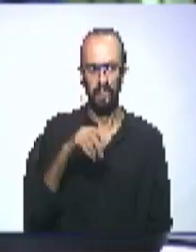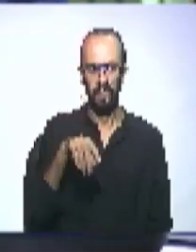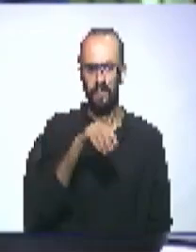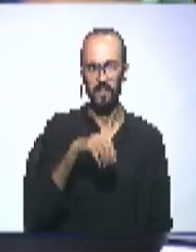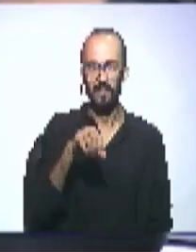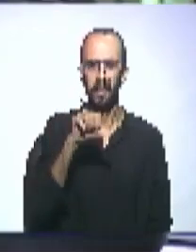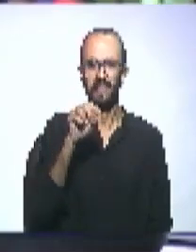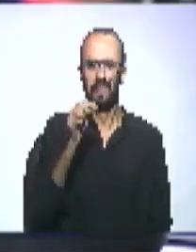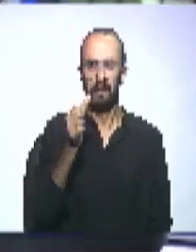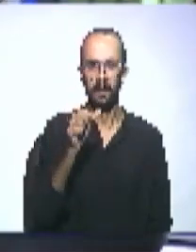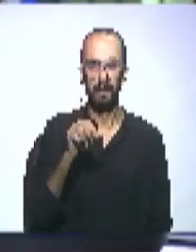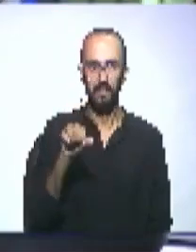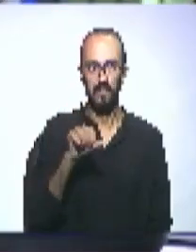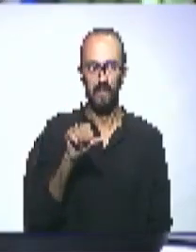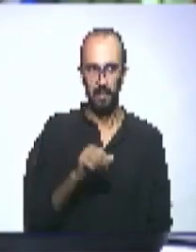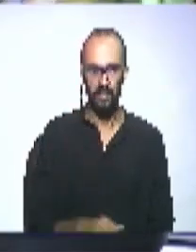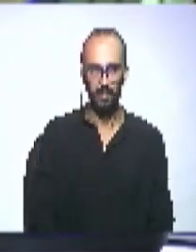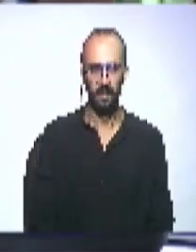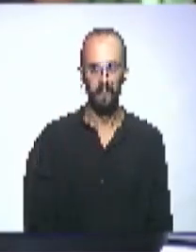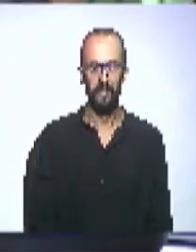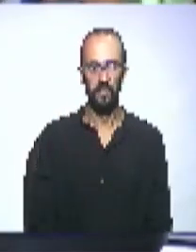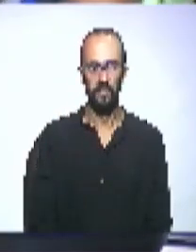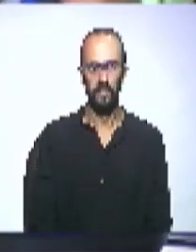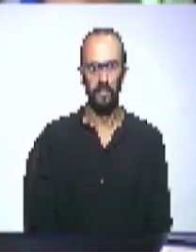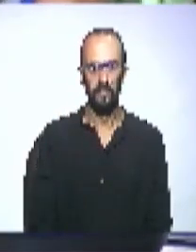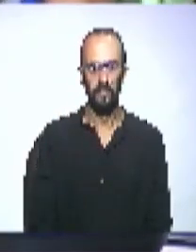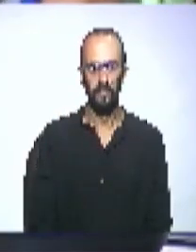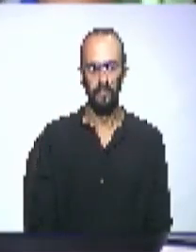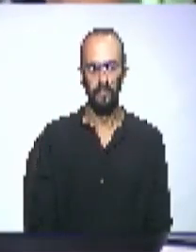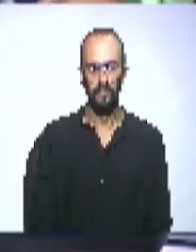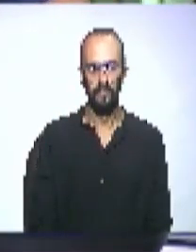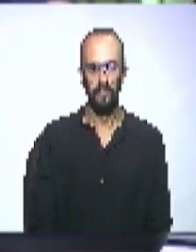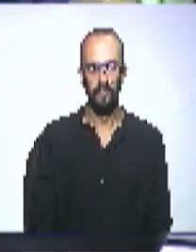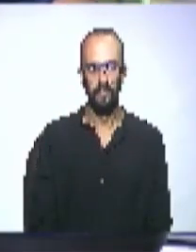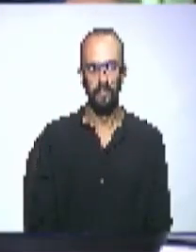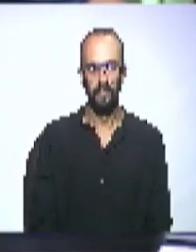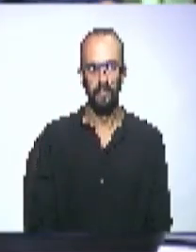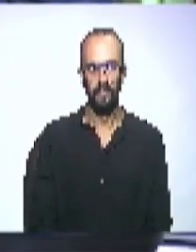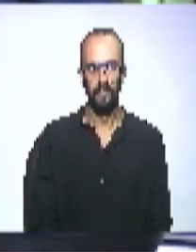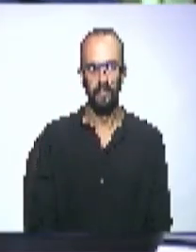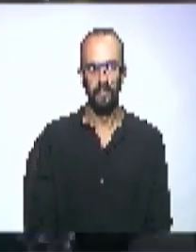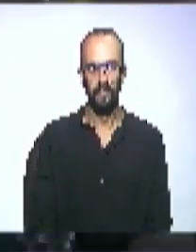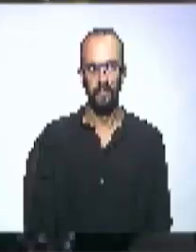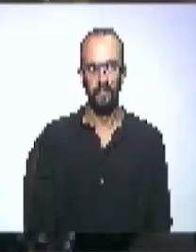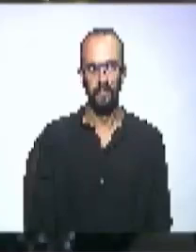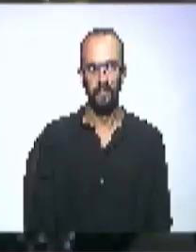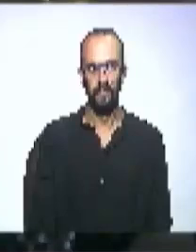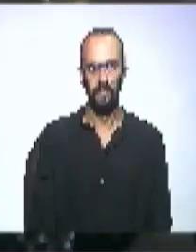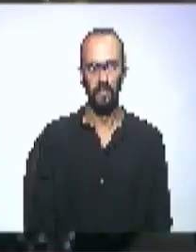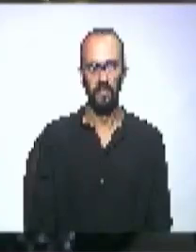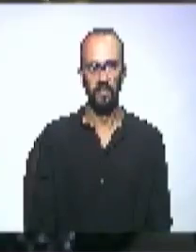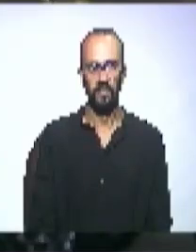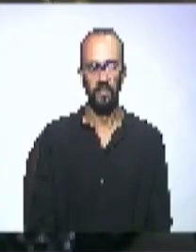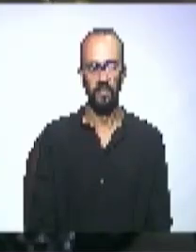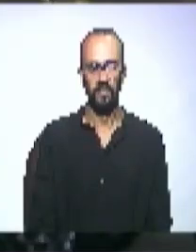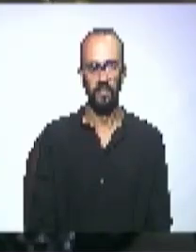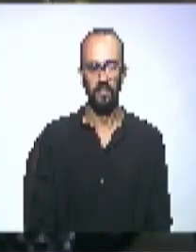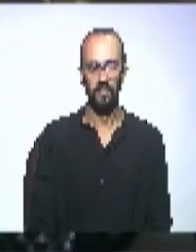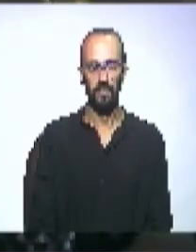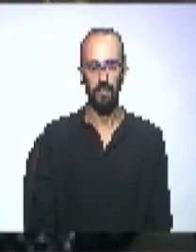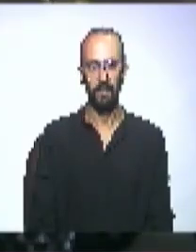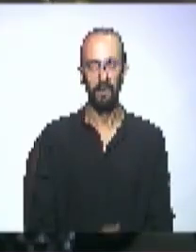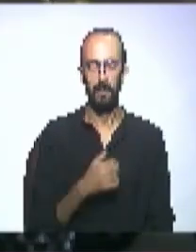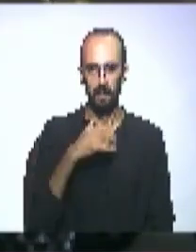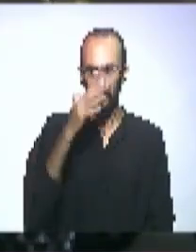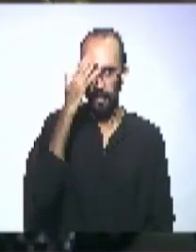زيت. استاذه وفاء مساء الخير. نمسحها كده زيت. اهلا بحضرتك يا فندم. اهلا بيكم. انا